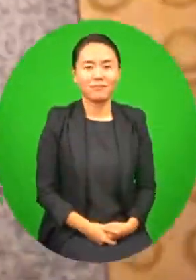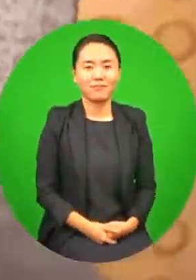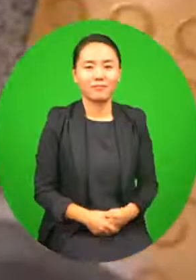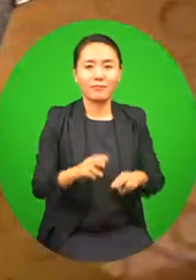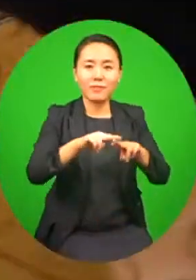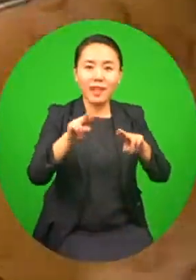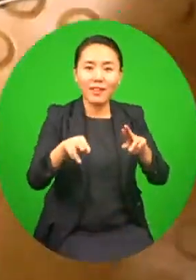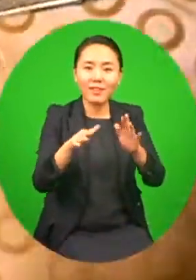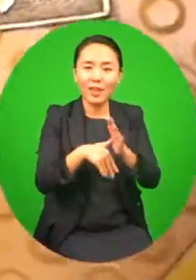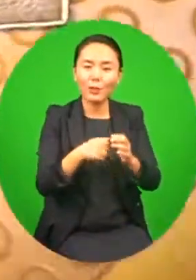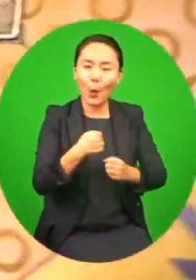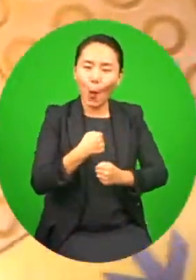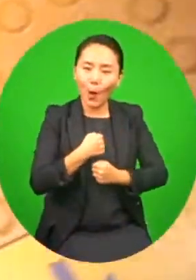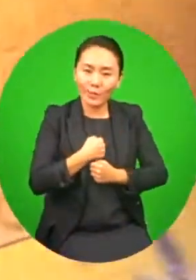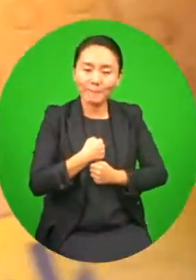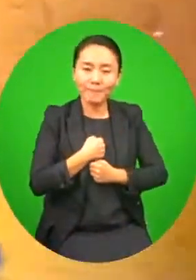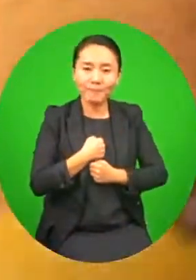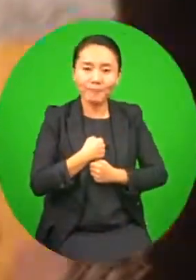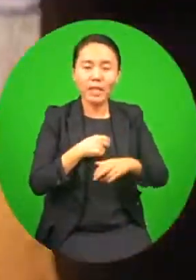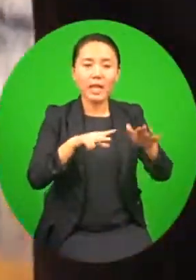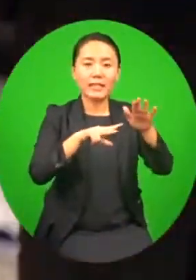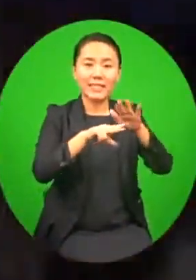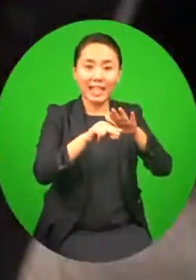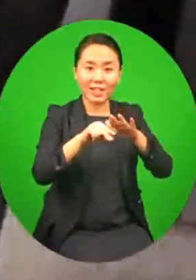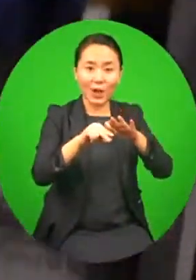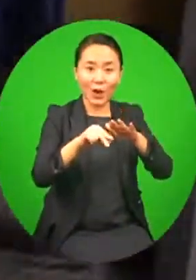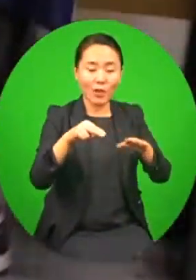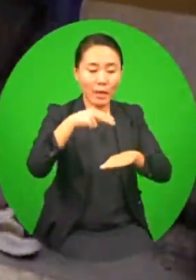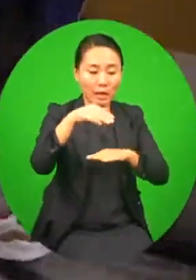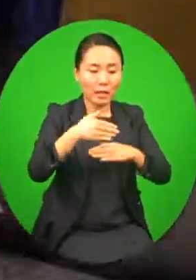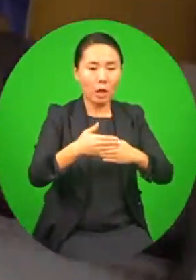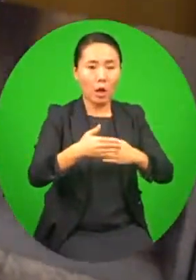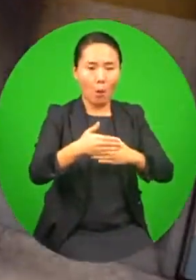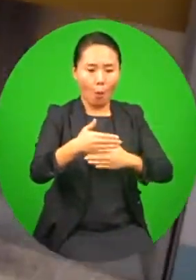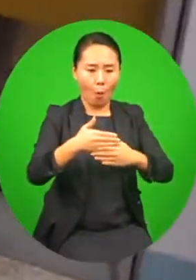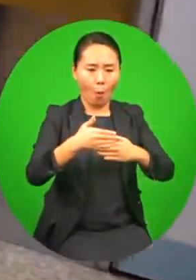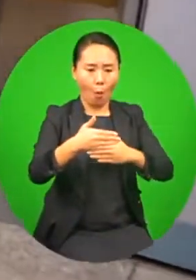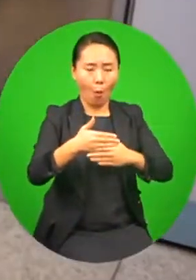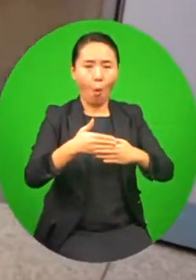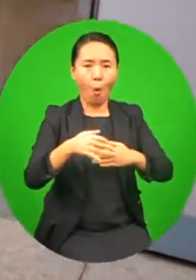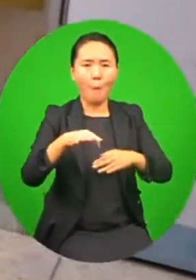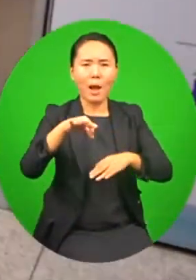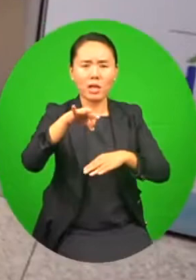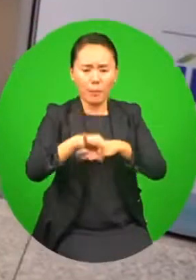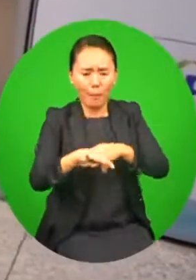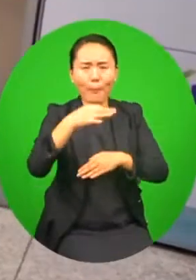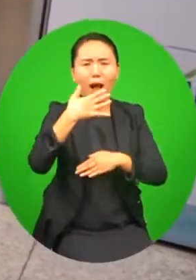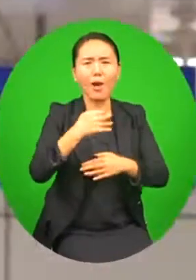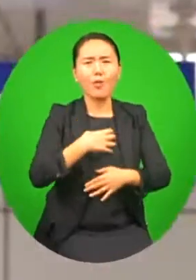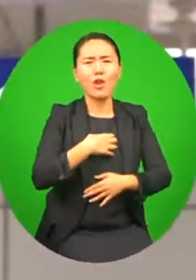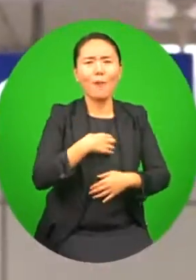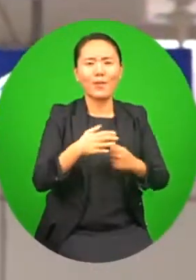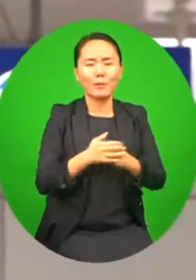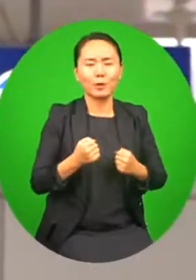내릴 때도 조심조심. 지하철과 승강장 사이 틈에 바퀴가 빠질 수도 있거든요.